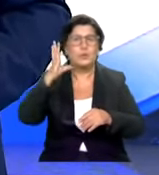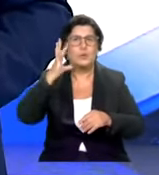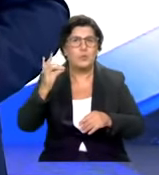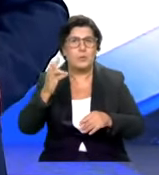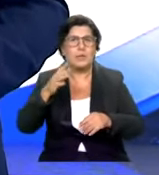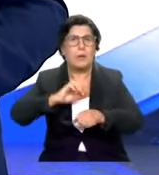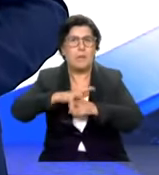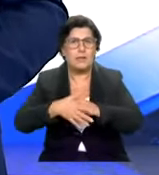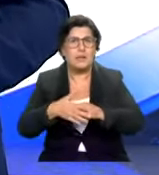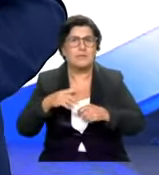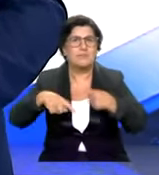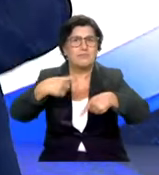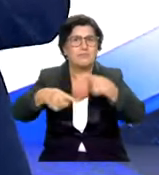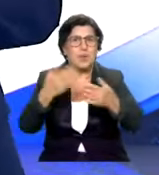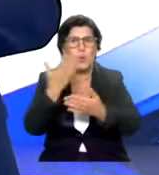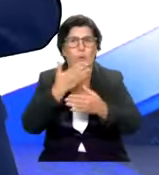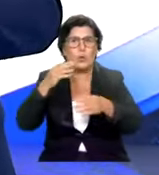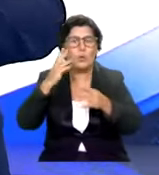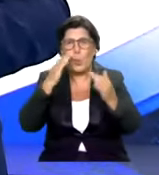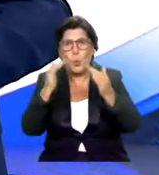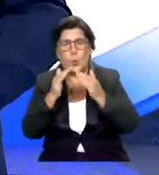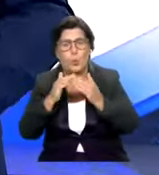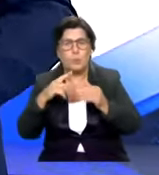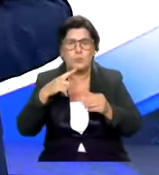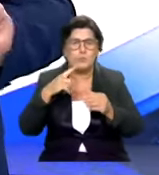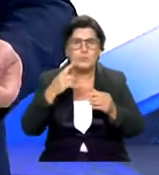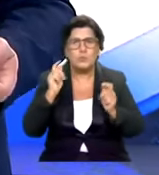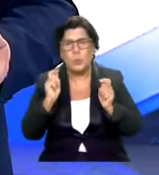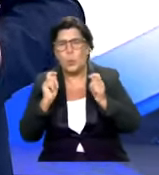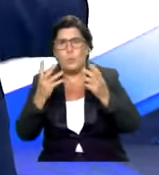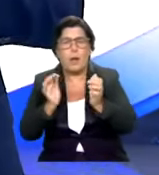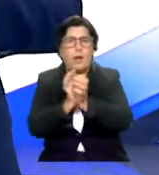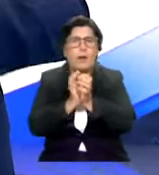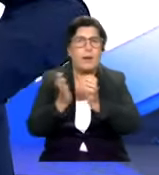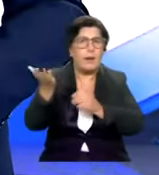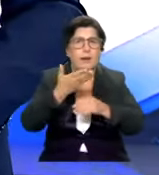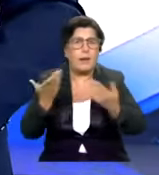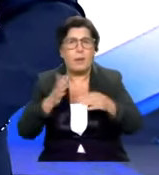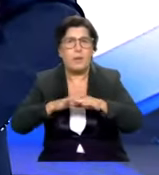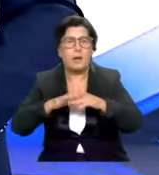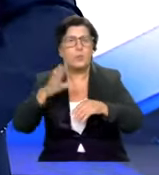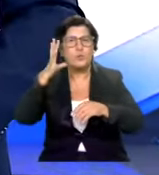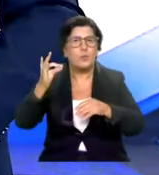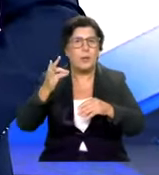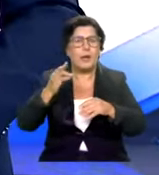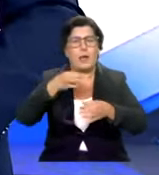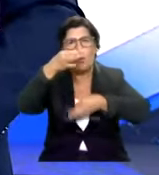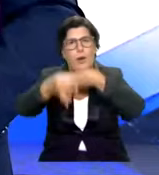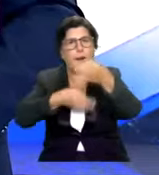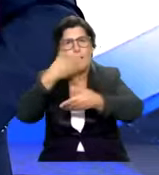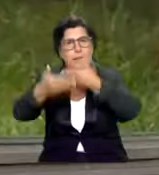pandemi nesne okula uyumda zorlanabilir diyor peki aileler ne yapmalı işte uzmanlardan